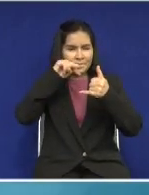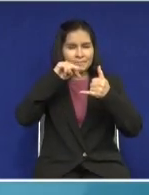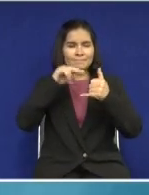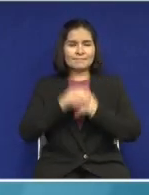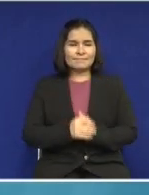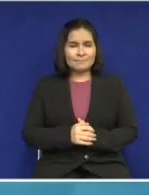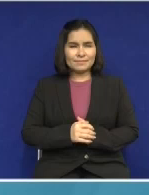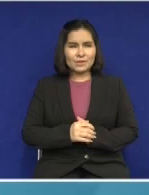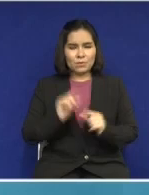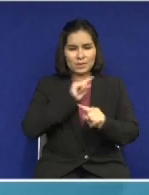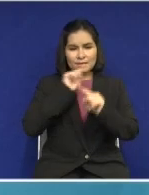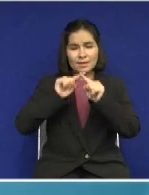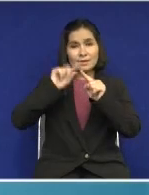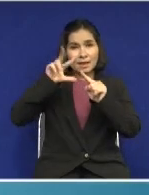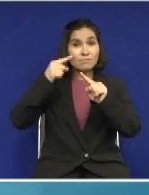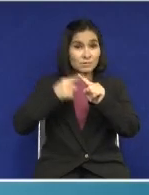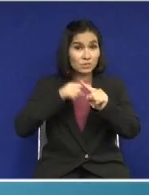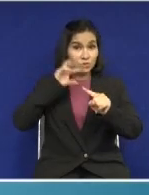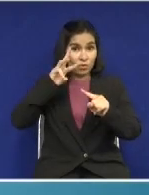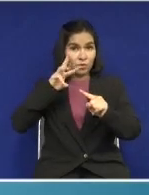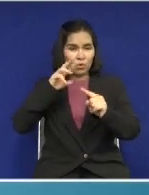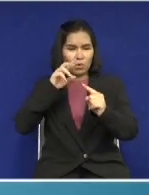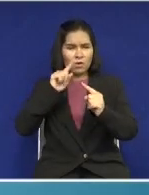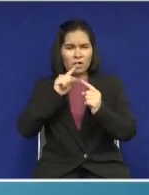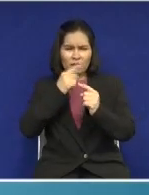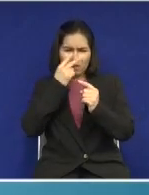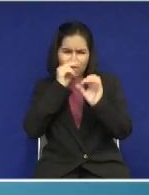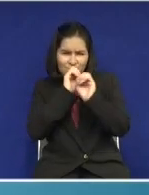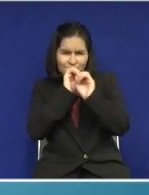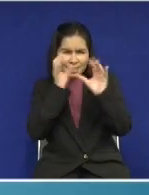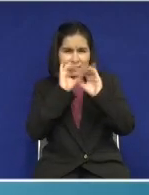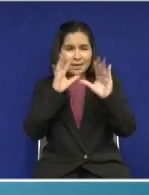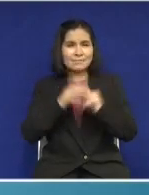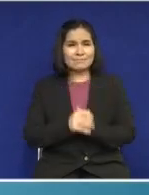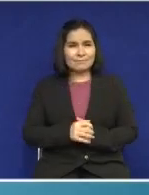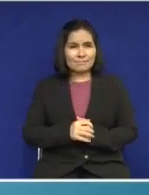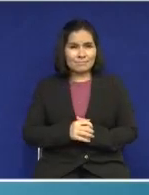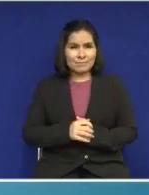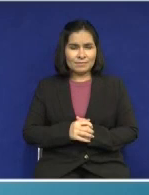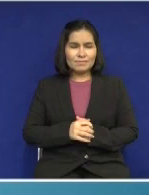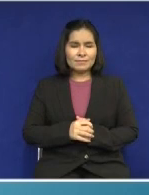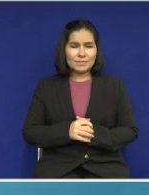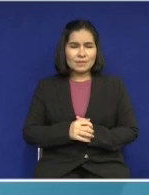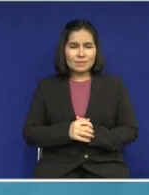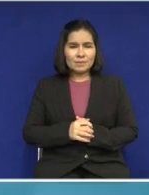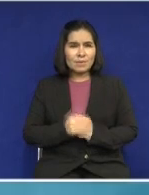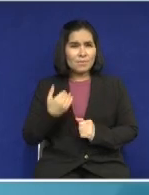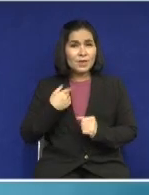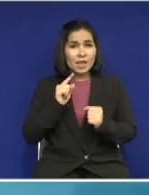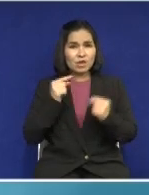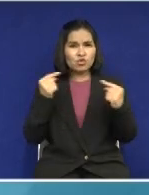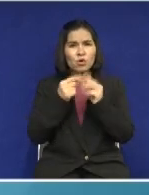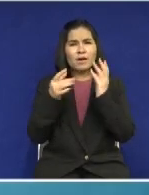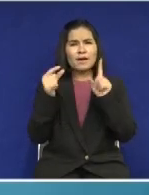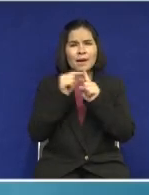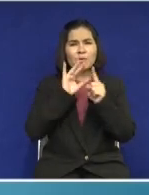างมาถึงค่ะวันที่3มิถุนายนผลบวกไม่ชัดเจนนะคะหรือในทางการแพทย์เราเรียกว่า weekly positive แต่อย่างไรก็ตามค่ะผู้ป่ว